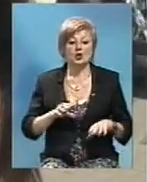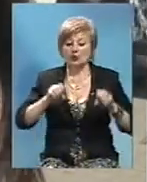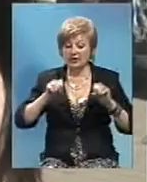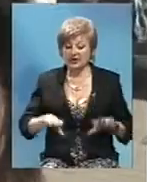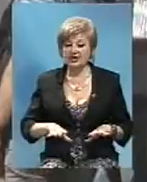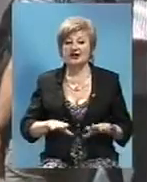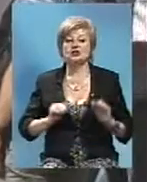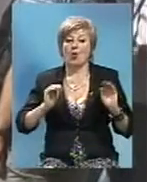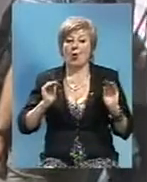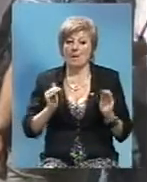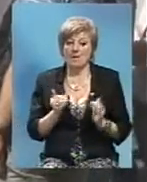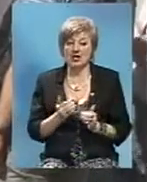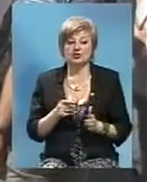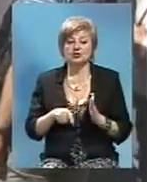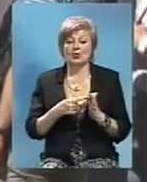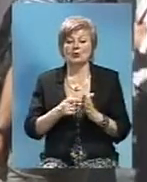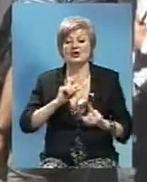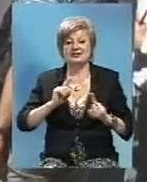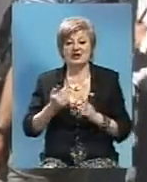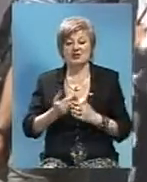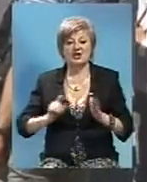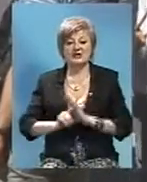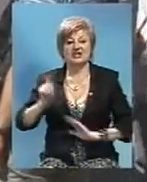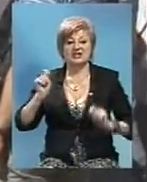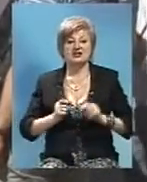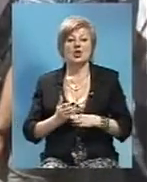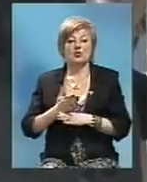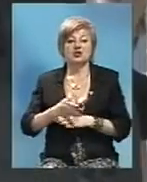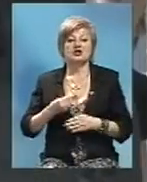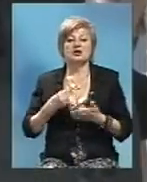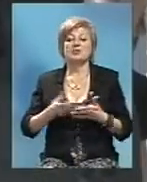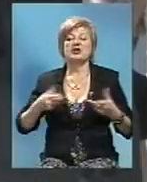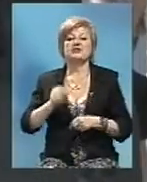таке обмеження, до міської ради перед початком сесії прийшли підприємці.